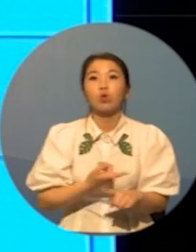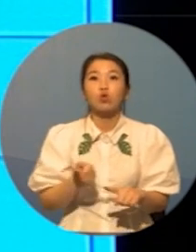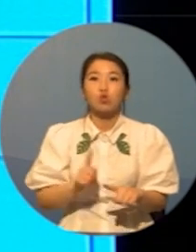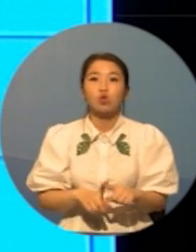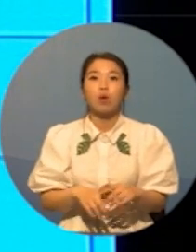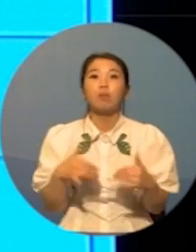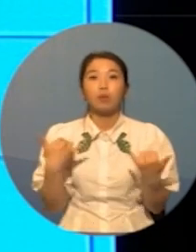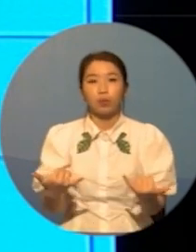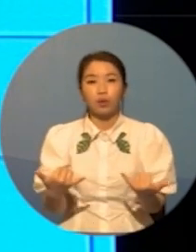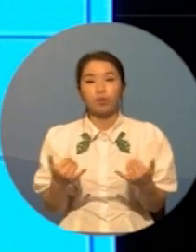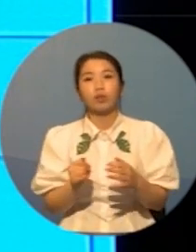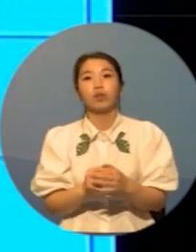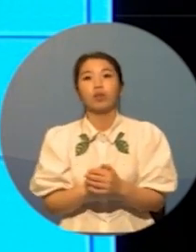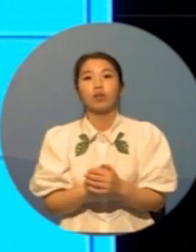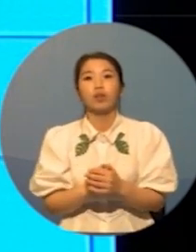бүгінгі